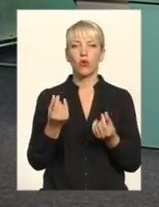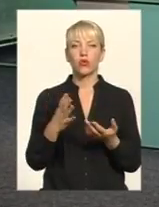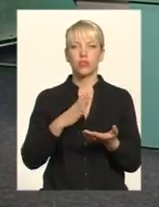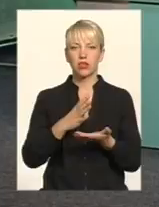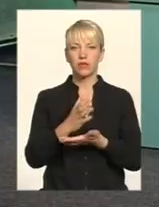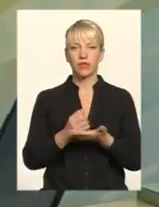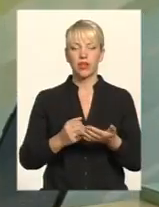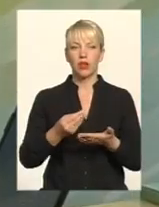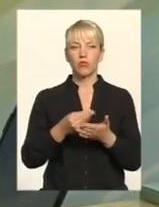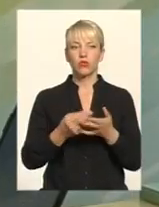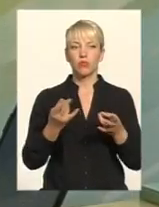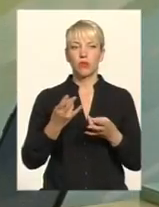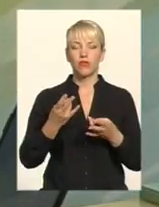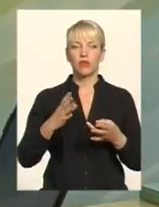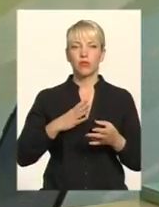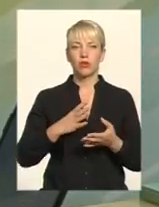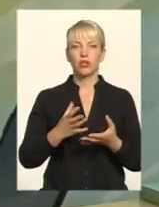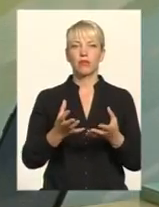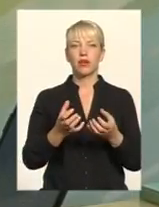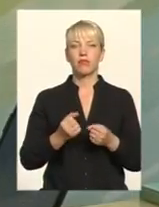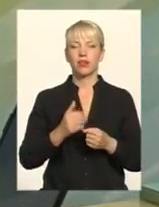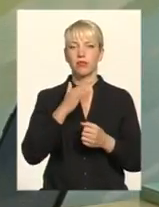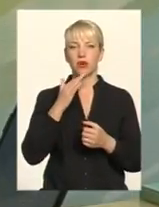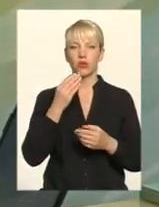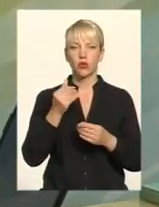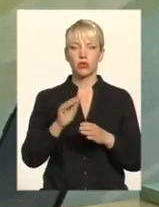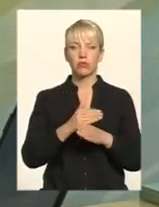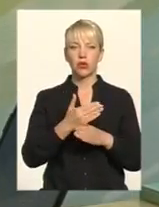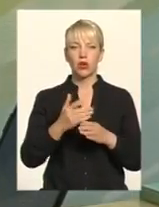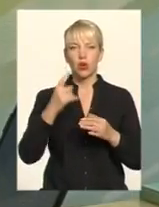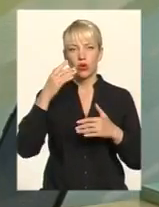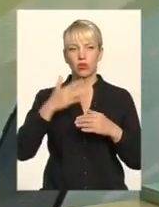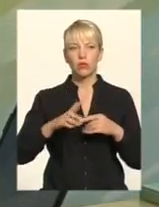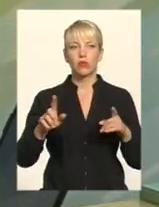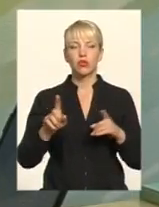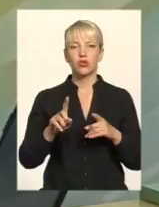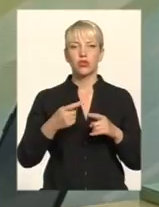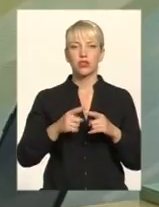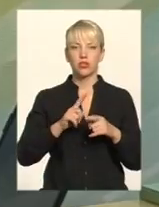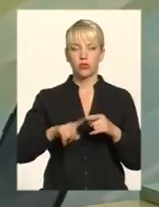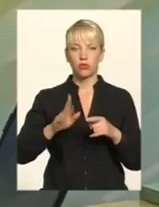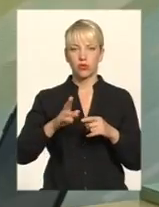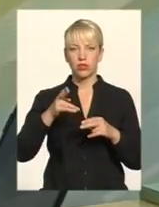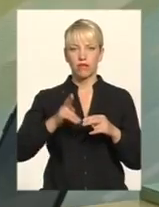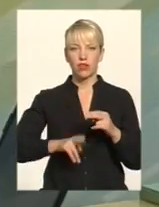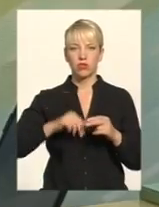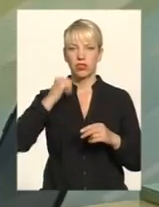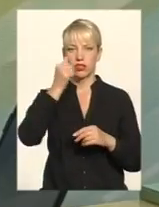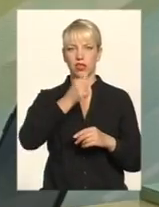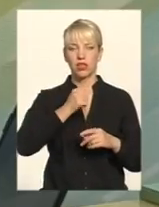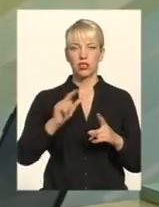мусили приймати бюджет, багато коштів перерозподілити, ми всі розуміємо, що йде до завершення рік, і для того,